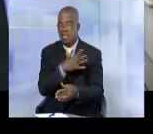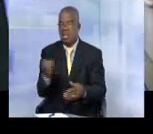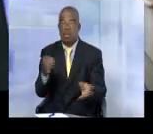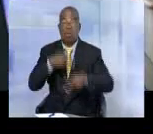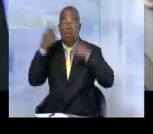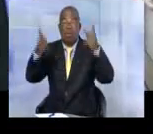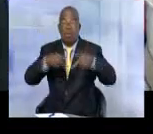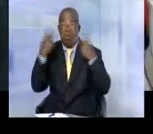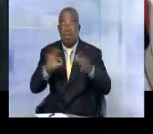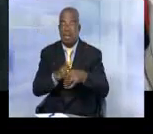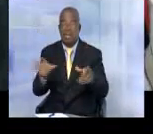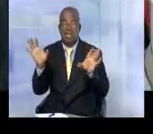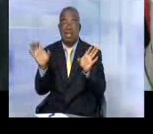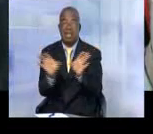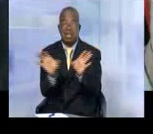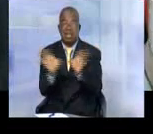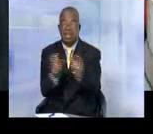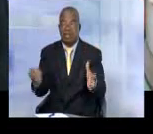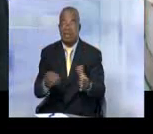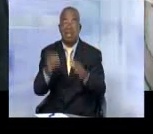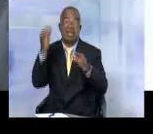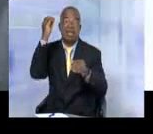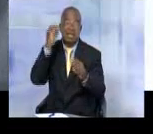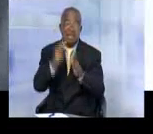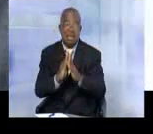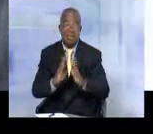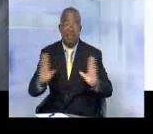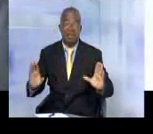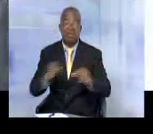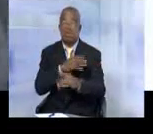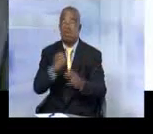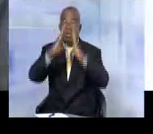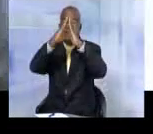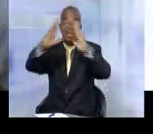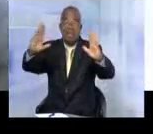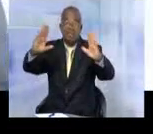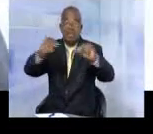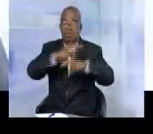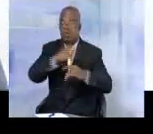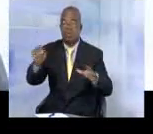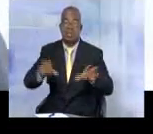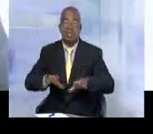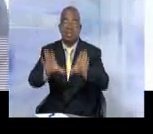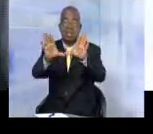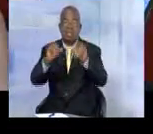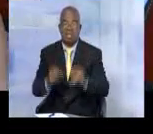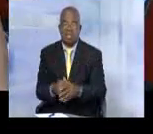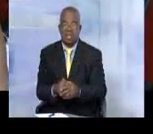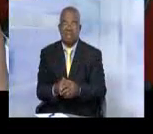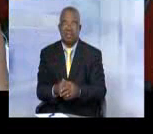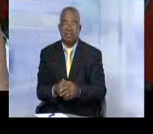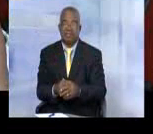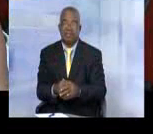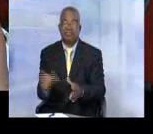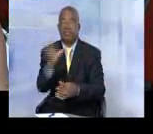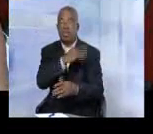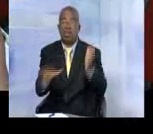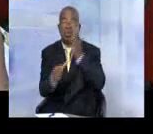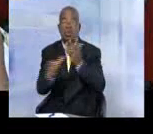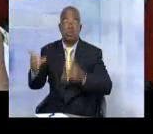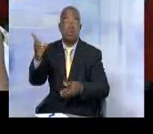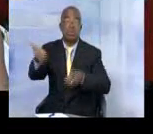urbain. La rencontre a enregistré deux communications. L'une sur le foncier rural, dite par Ouattara Nanakan, sous-directeur du